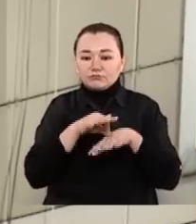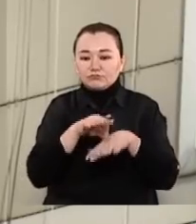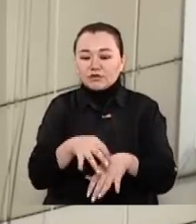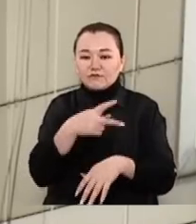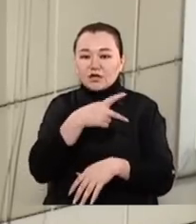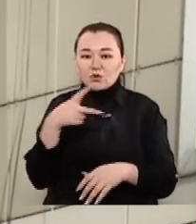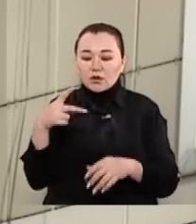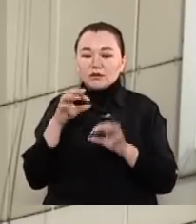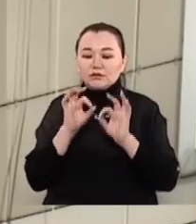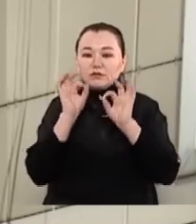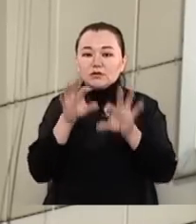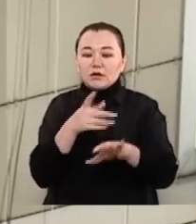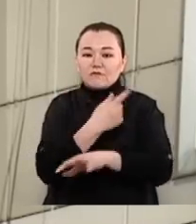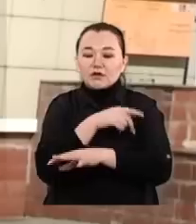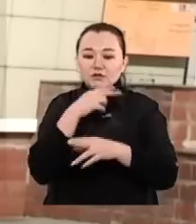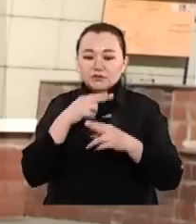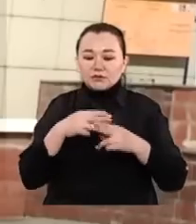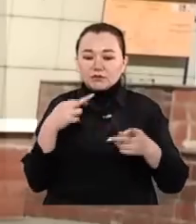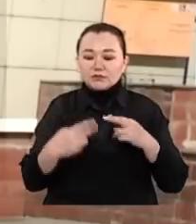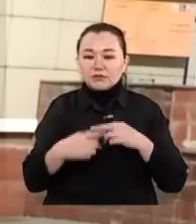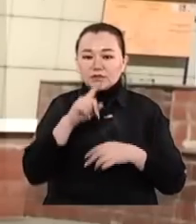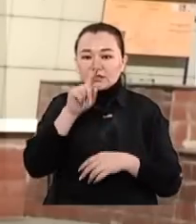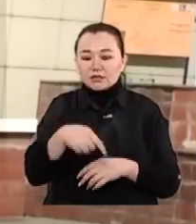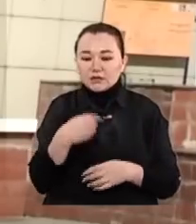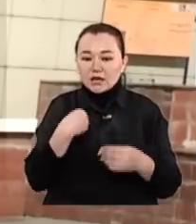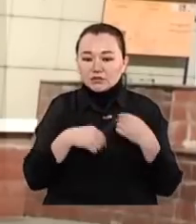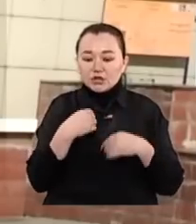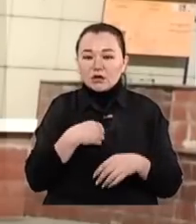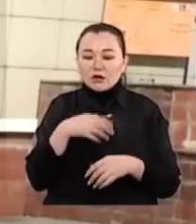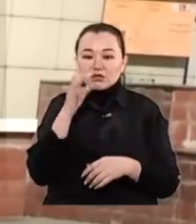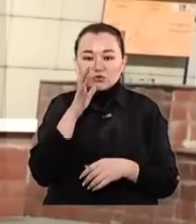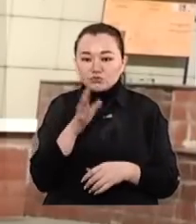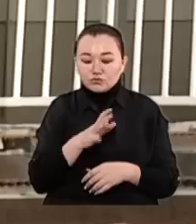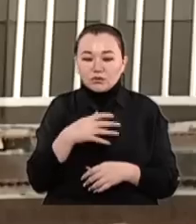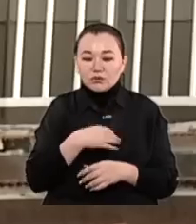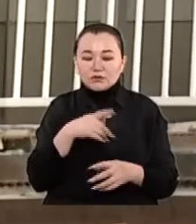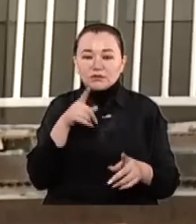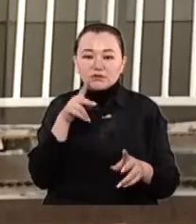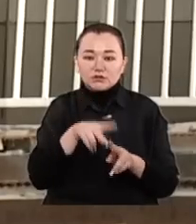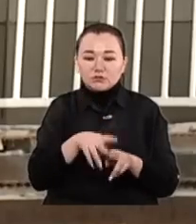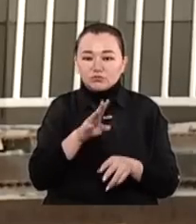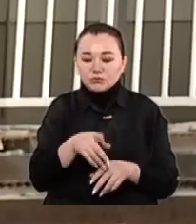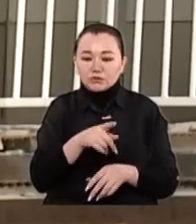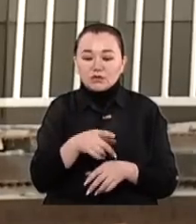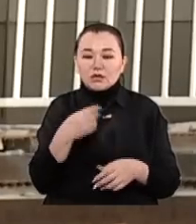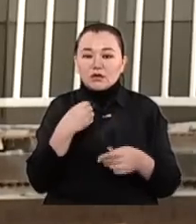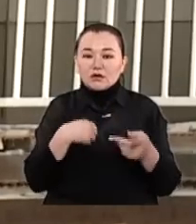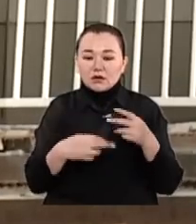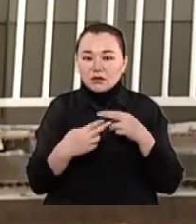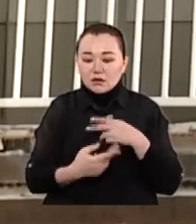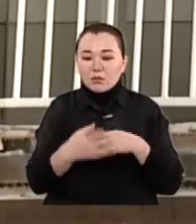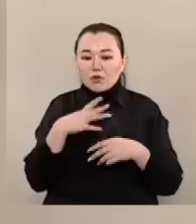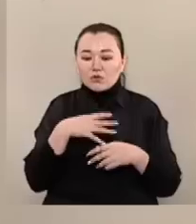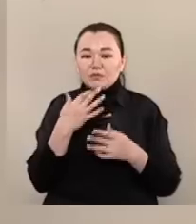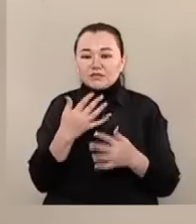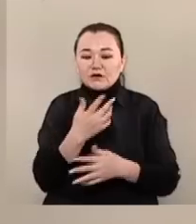Экинчи кабатка апарып, медбикелер кийимди ауыстырууну талап этти дейт. Айтканыбызды тыңдамасаң күч колдонабыз дегендер акыры дегенине жетип, артынча